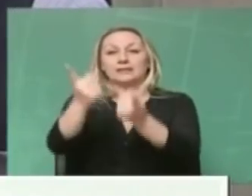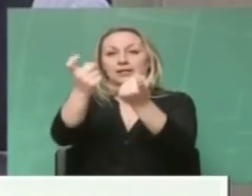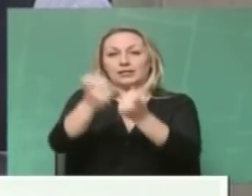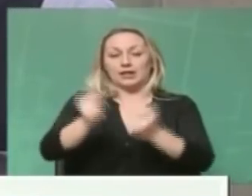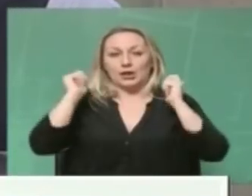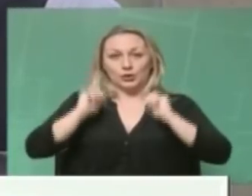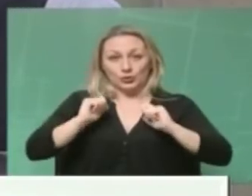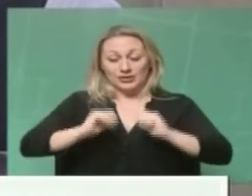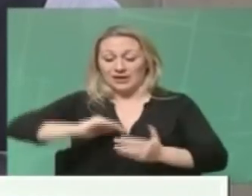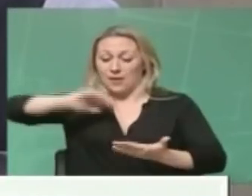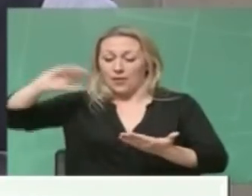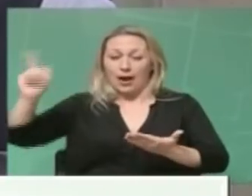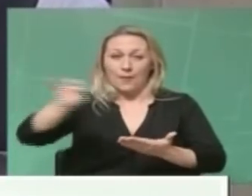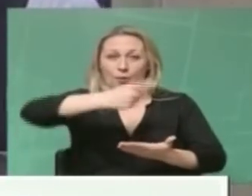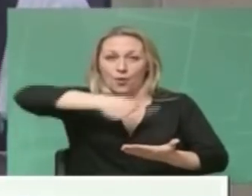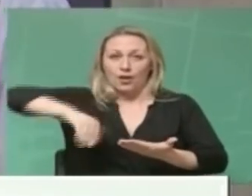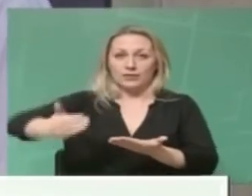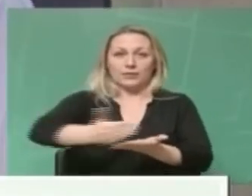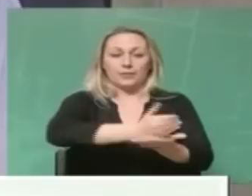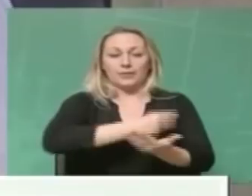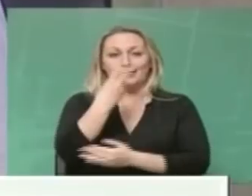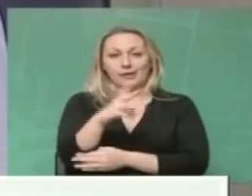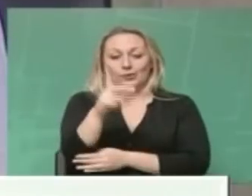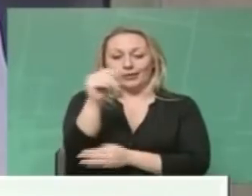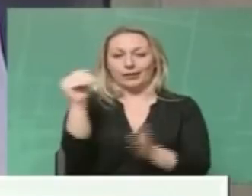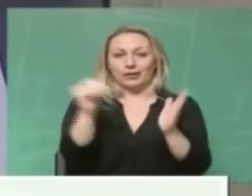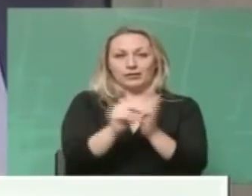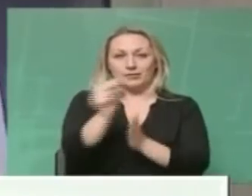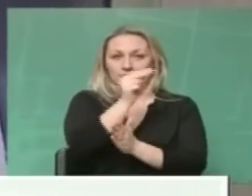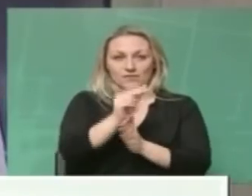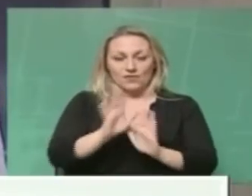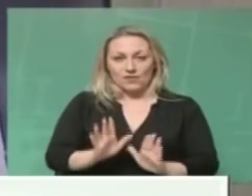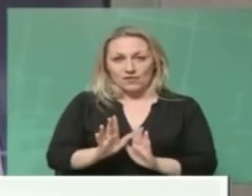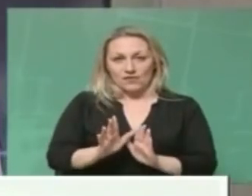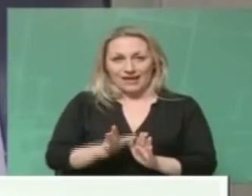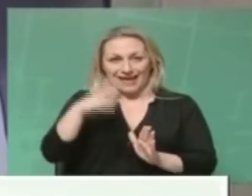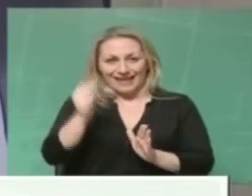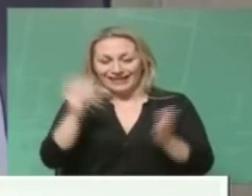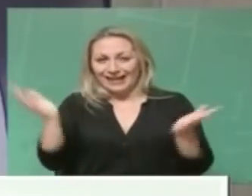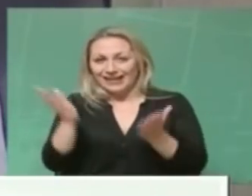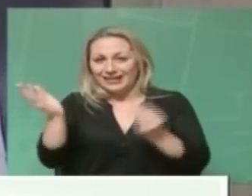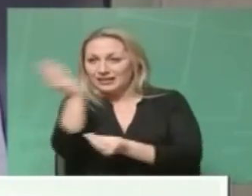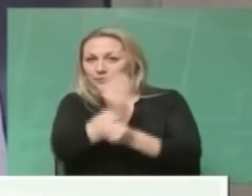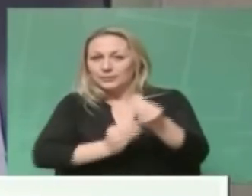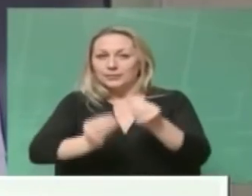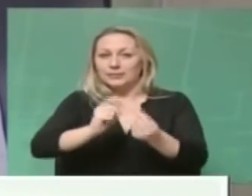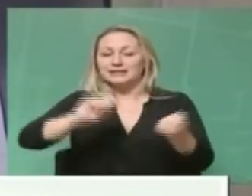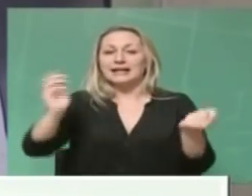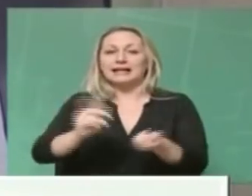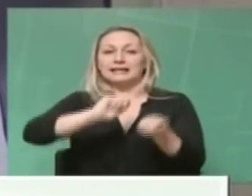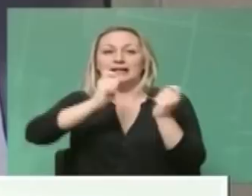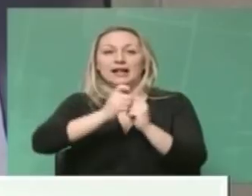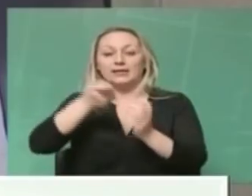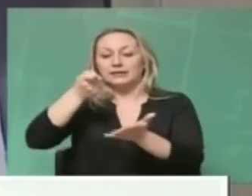όλος αυτός ο μηχανισμός, ο Δήμος πίσω, είναι μόνο 310.000. Υπάρχει κάποια σκέψη να αναπροσαρμοστεί αυτό το